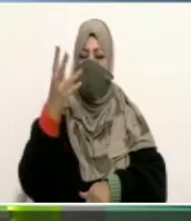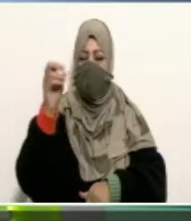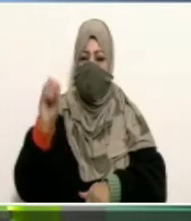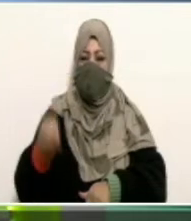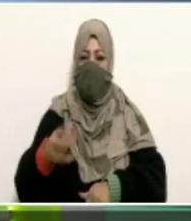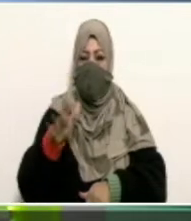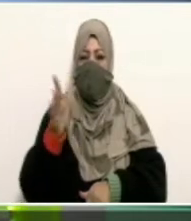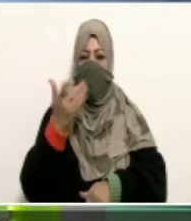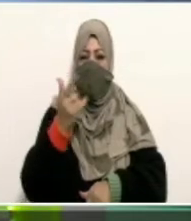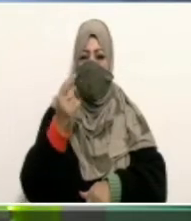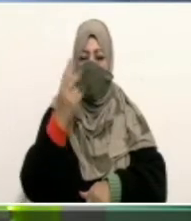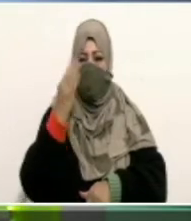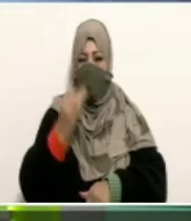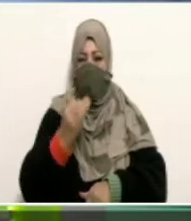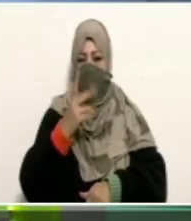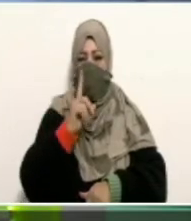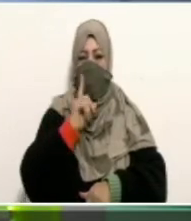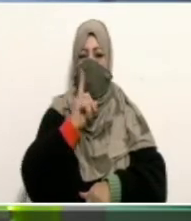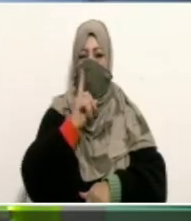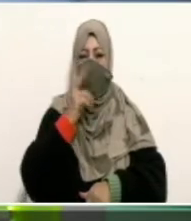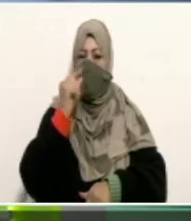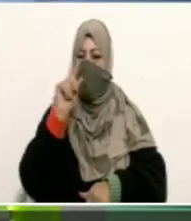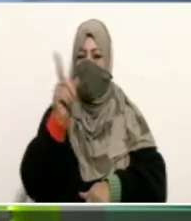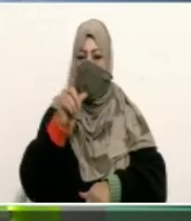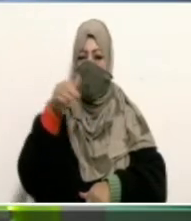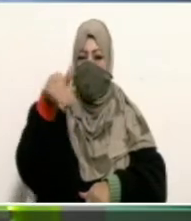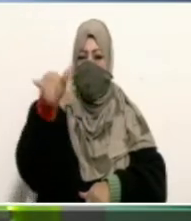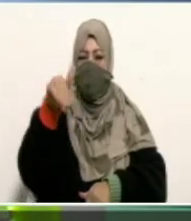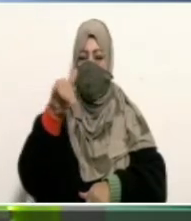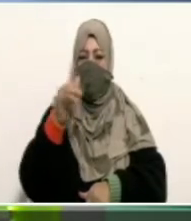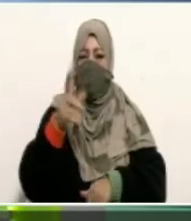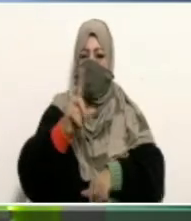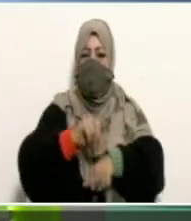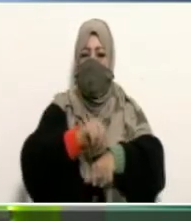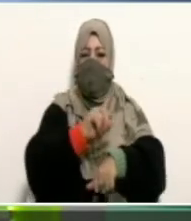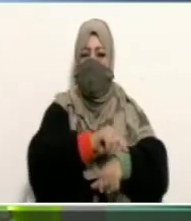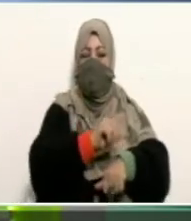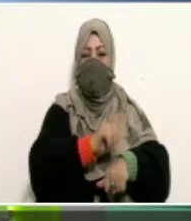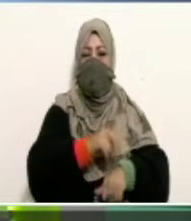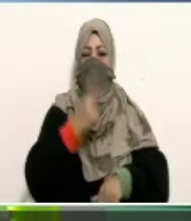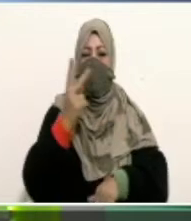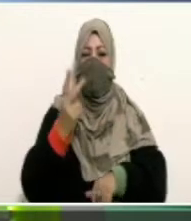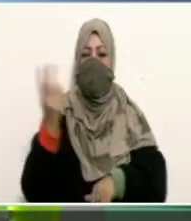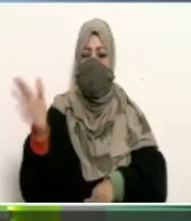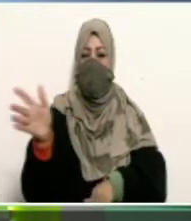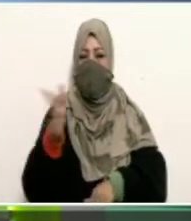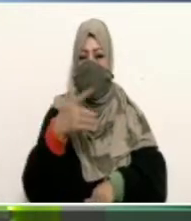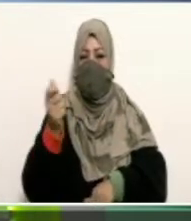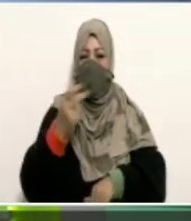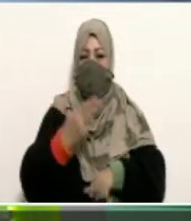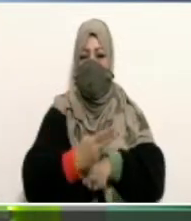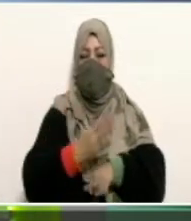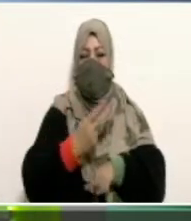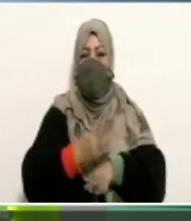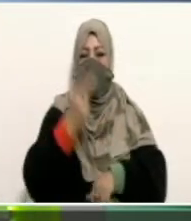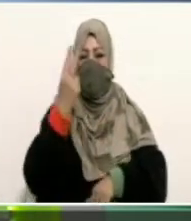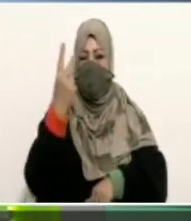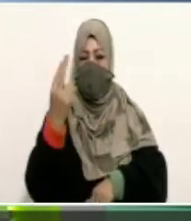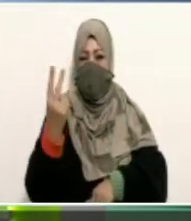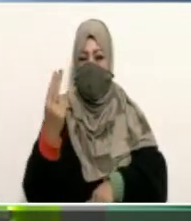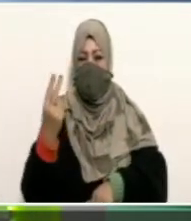واثنان عموما واثنان من الأعمام واثنان من الأعمام، عم شقيق ولا أولى أب؟